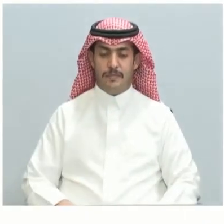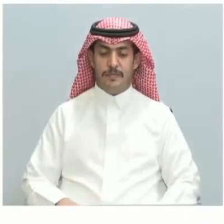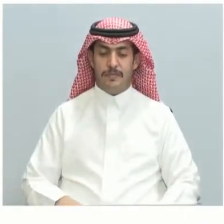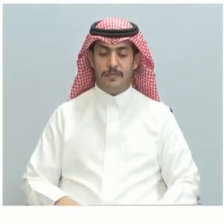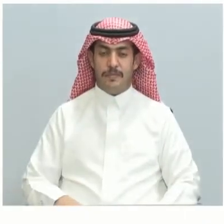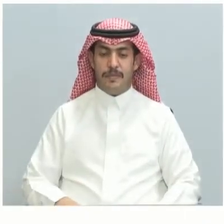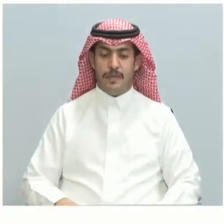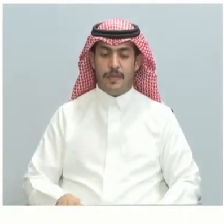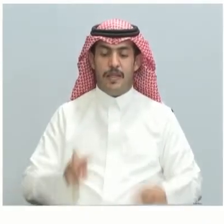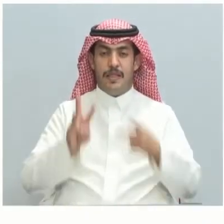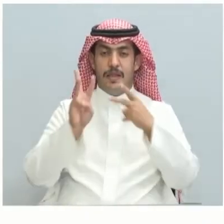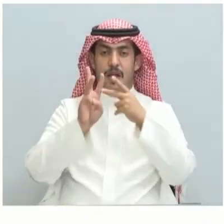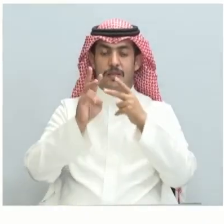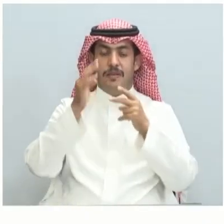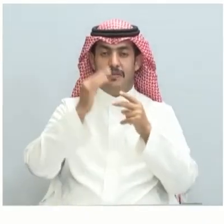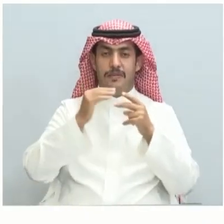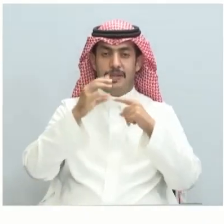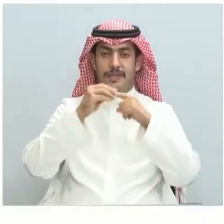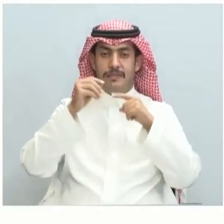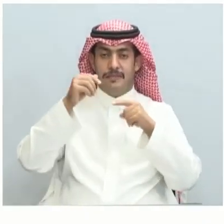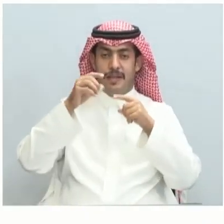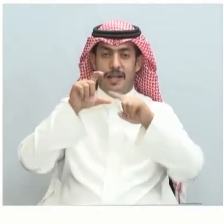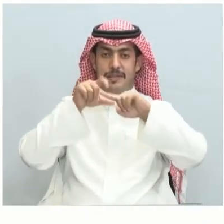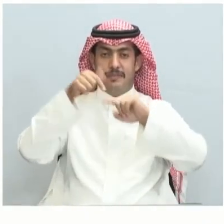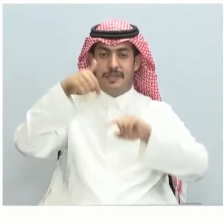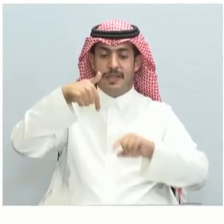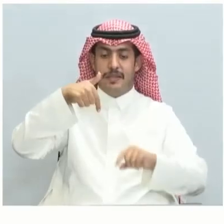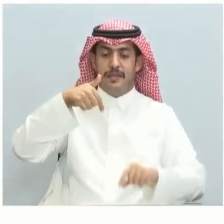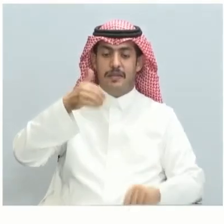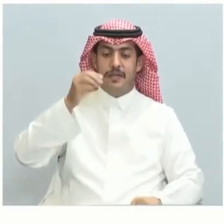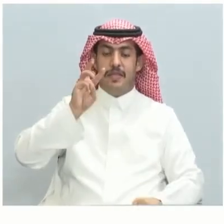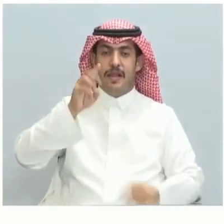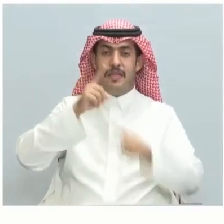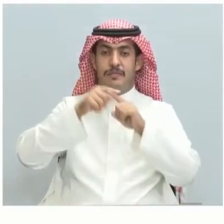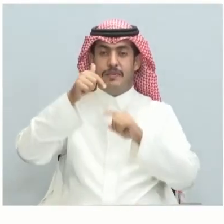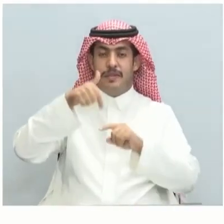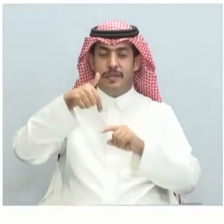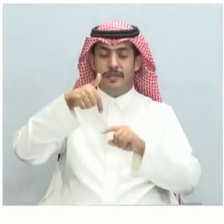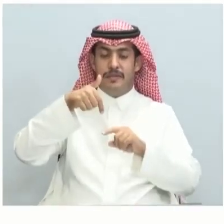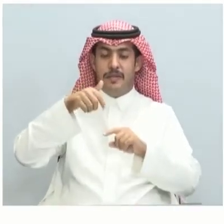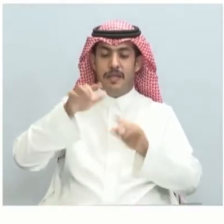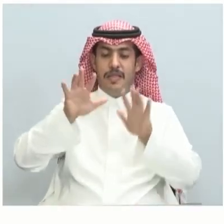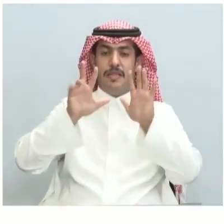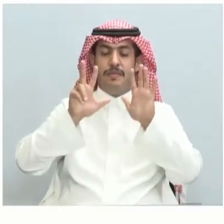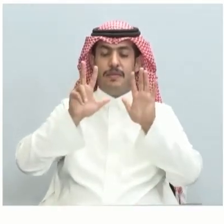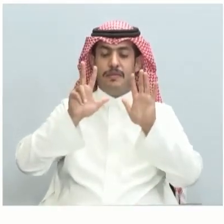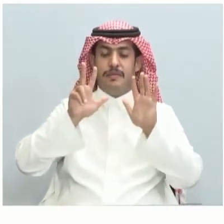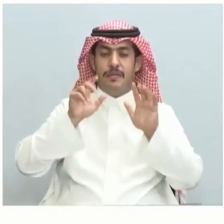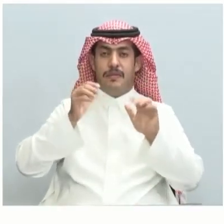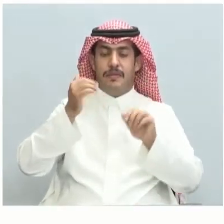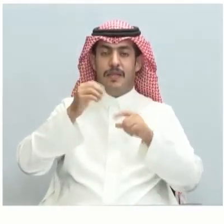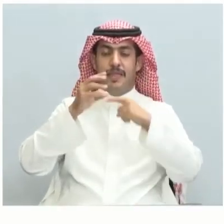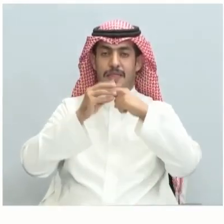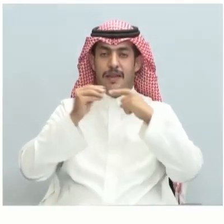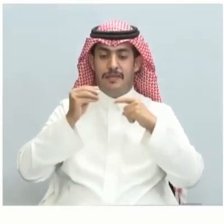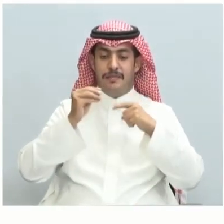سنقسم 23 على سته اقوم في وضع ثلاثه هنا ثلاثه ضرب سته يساوي ثمانيه عشر اقوم بعمليه